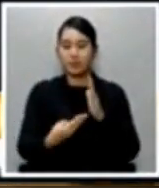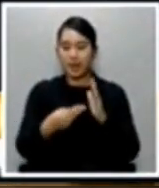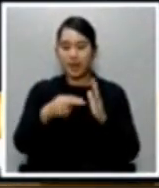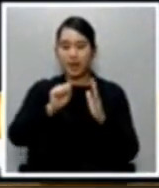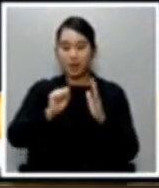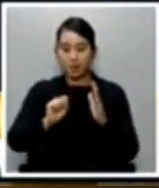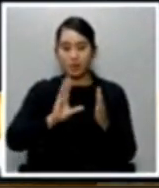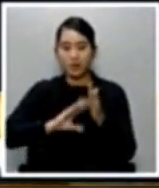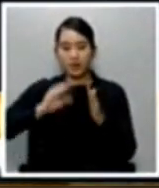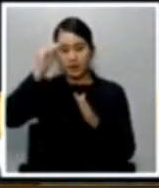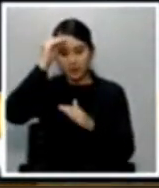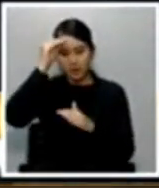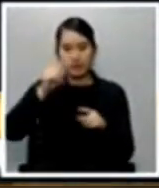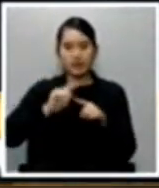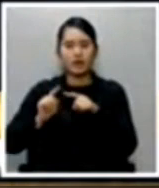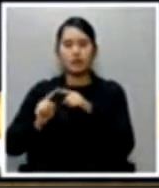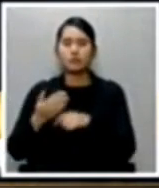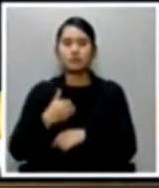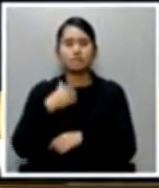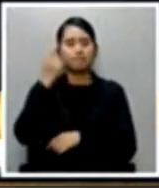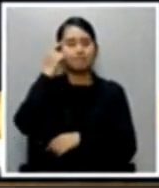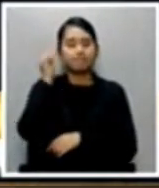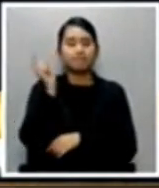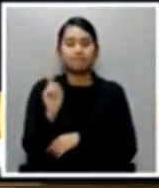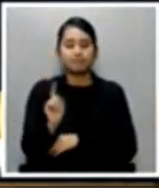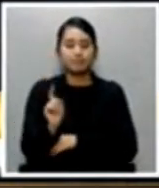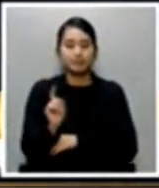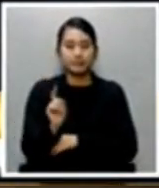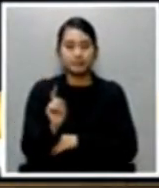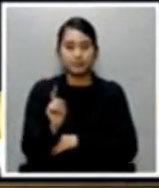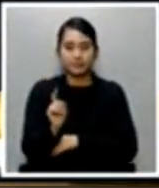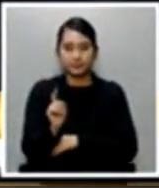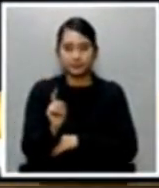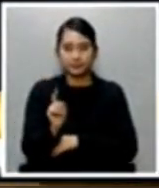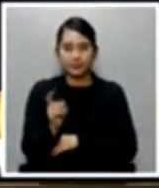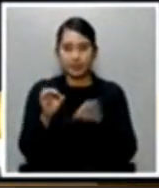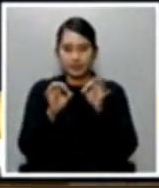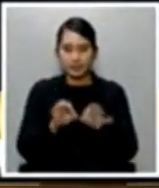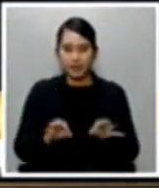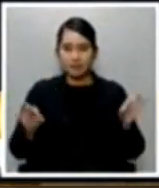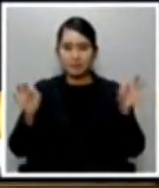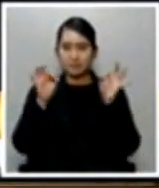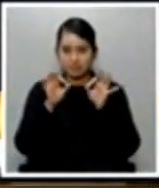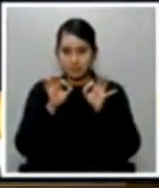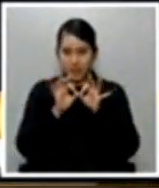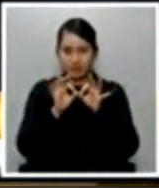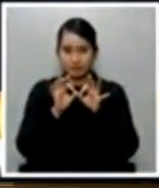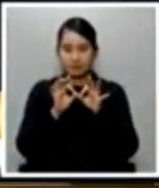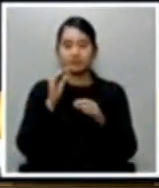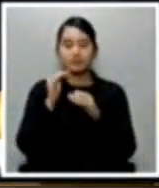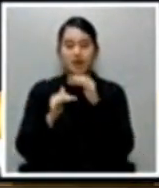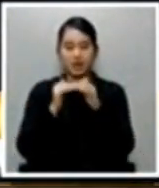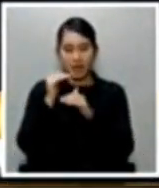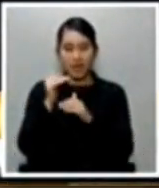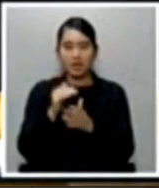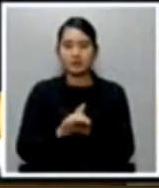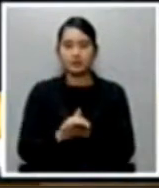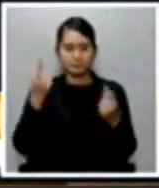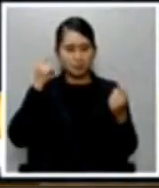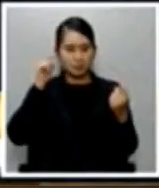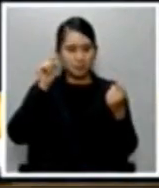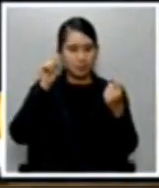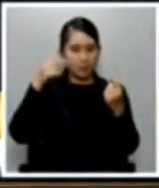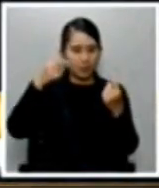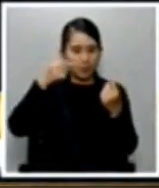นะครับที่ตรงนี้ผมคิดว่าเป็นเรื่องของการที่เราจำเป็นจะต้องไปสู่จุดนั้นนะครับเพียงแต่ว่